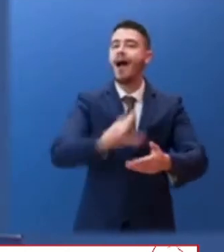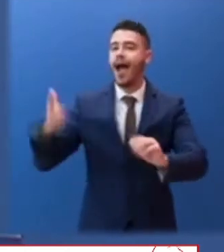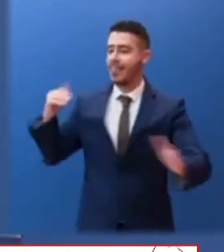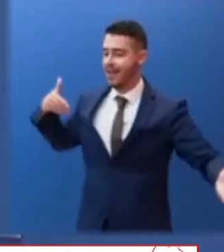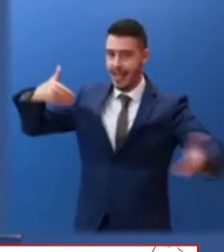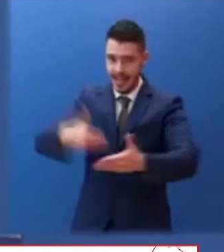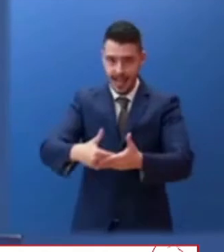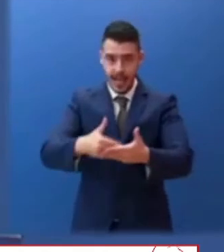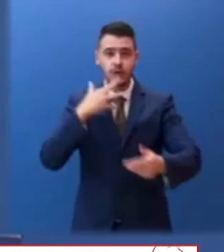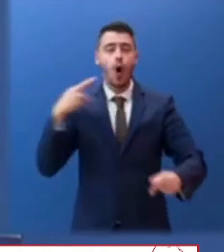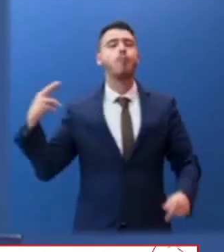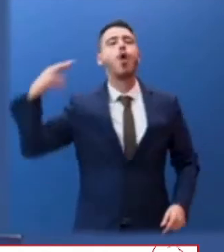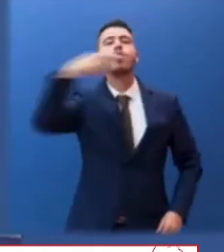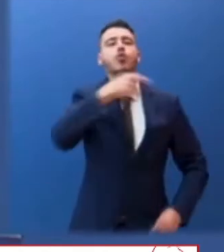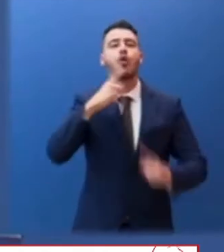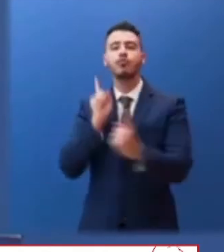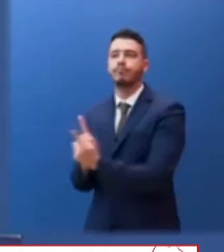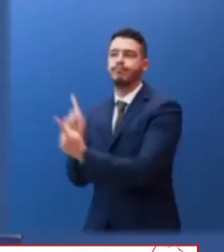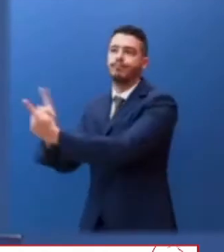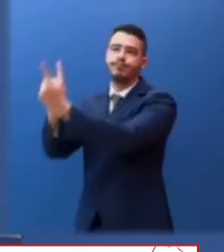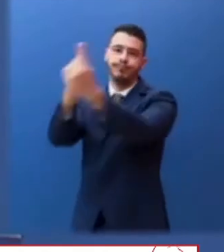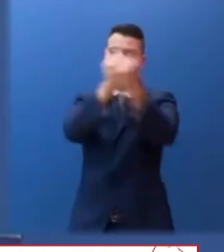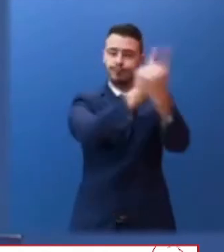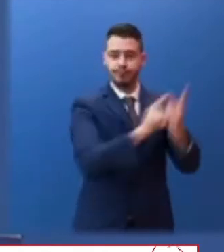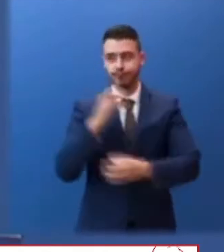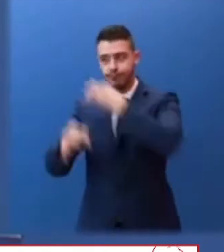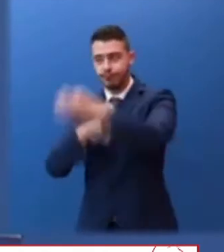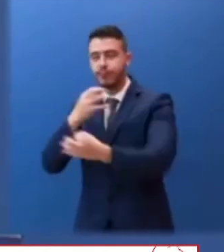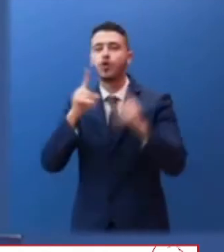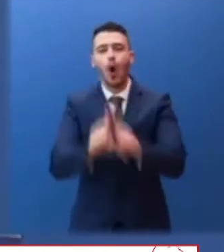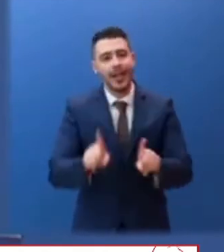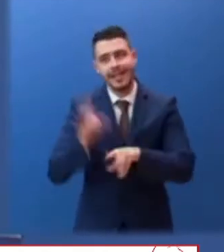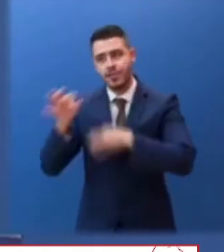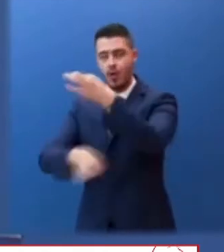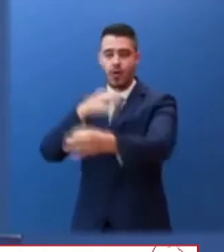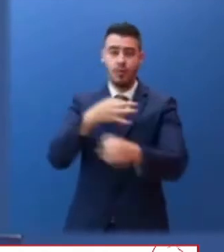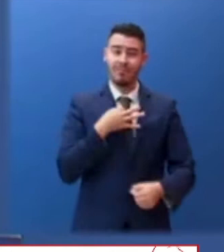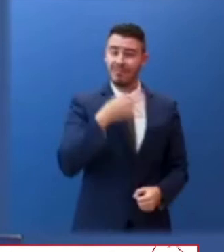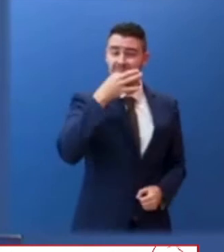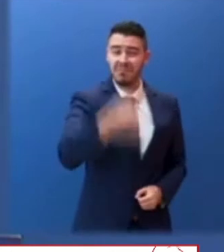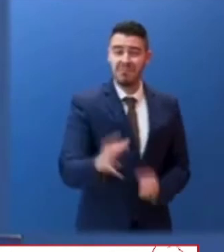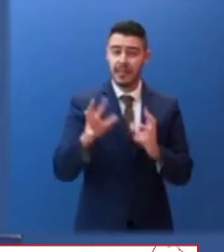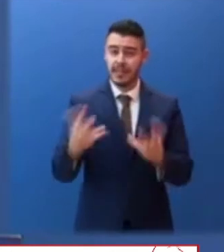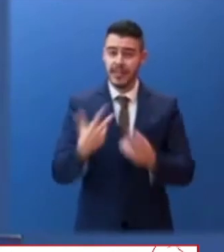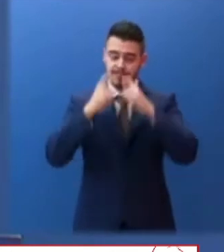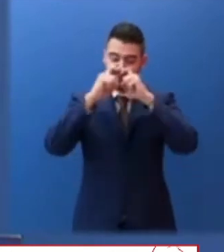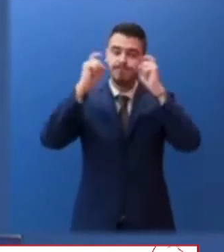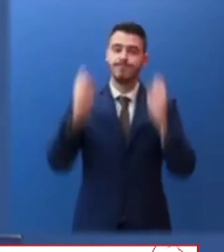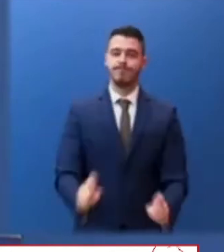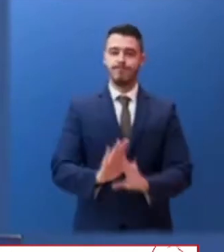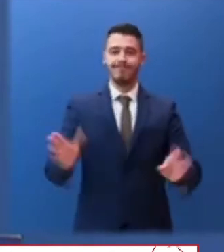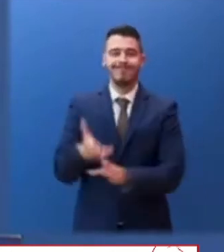τις επαφές που έχει με ομολόγους του Πρωθυπουργού Κυριάκος Μητσοτάκης, υπογραμμίζοντας σε κάθε επικοινωνία του την ανάγκη εφαρμογής των κοινών